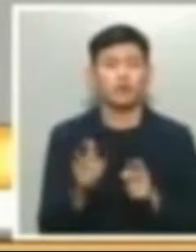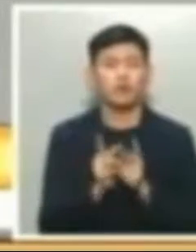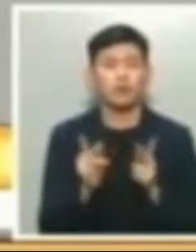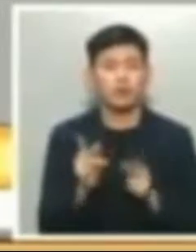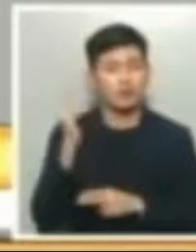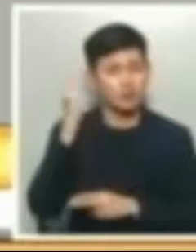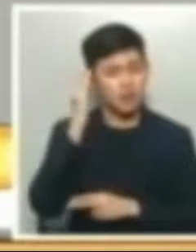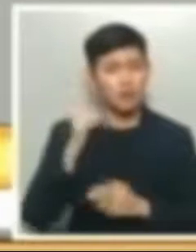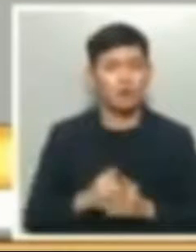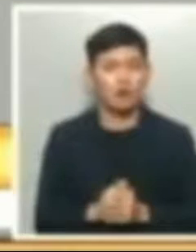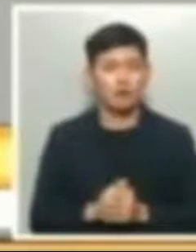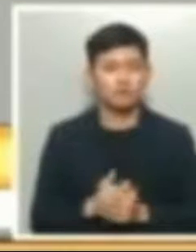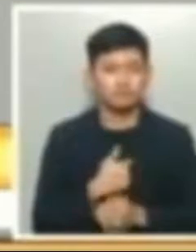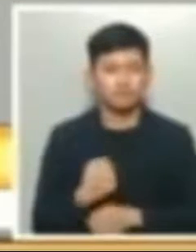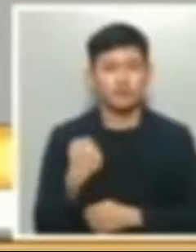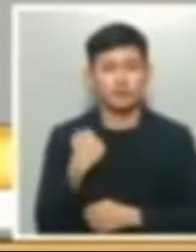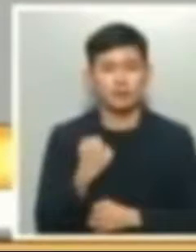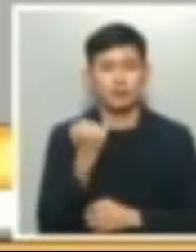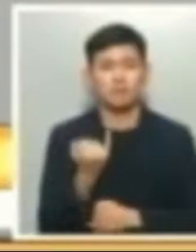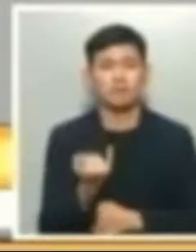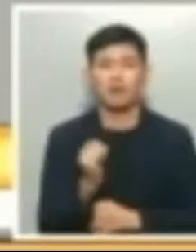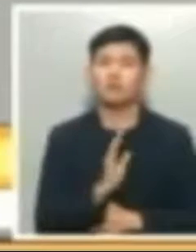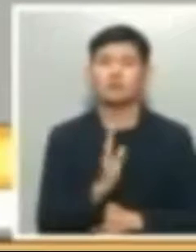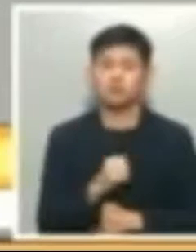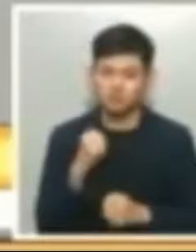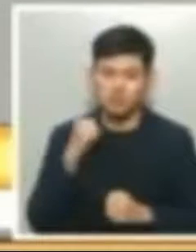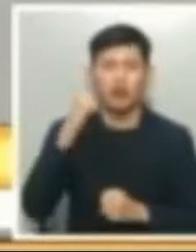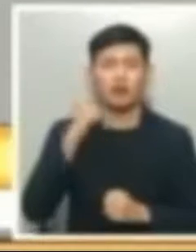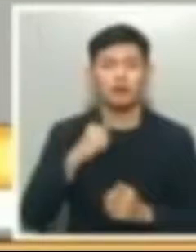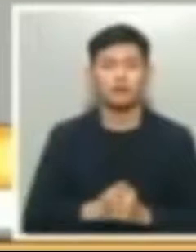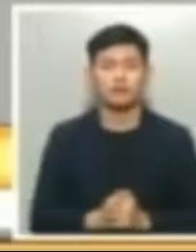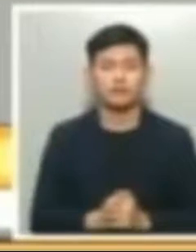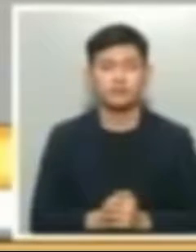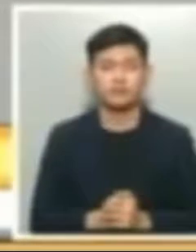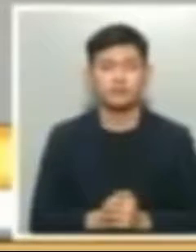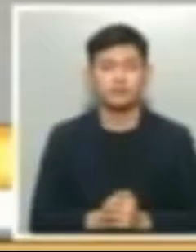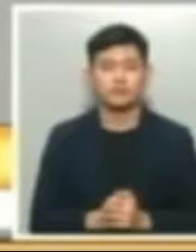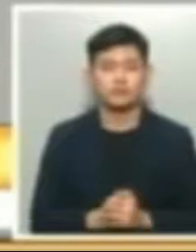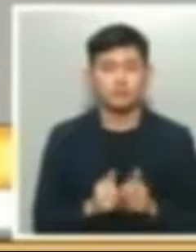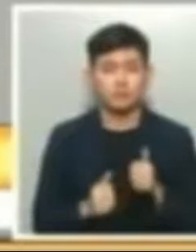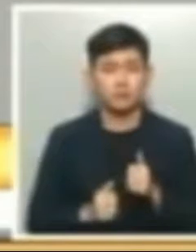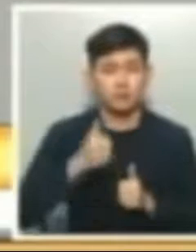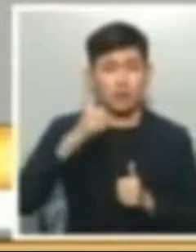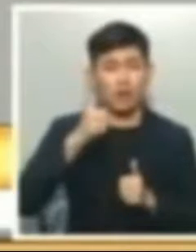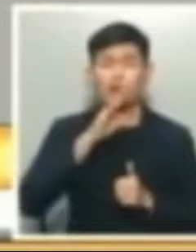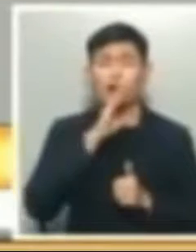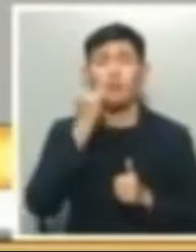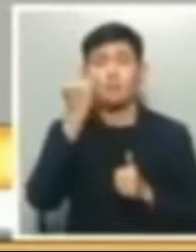าเชื่อมั่นว่าจะไม่แพ้จะชนะทุกคดีนะครับแต่ถ้าถามว่าถ้า